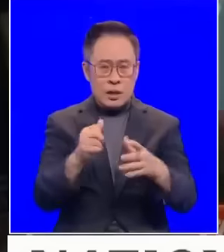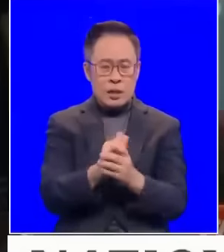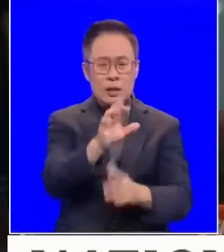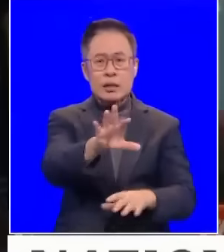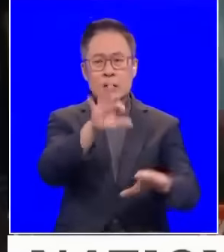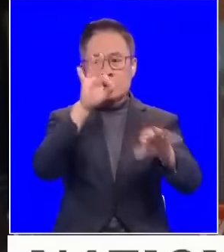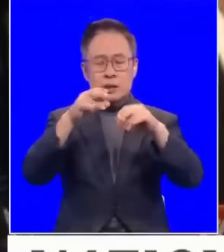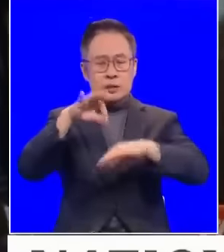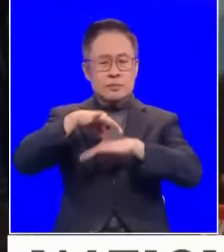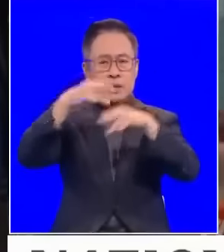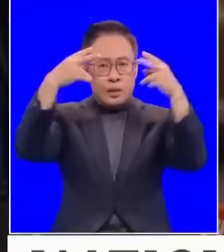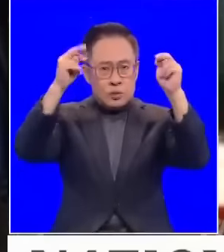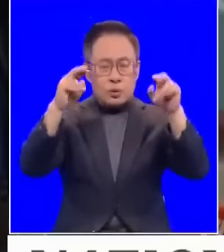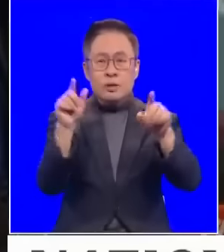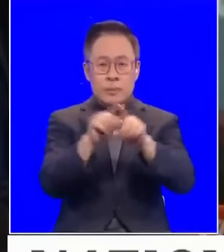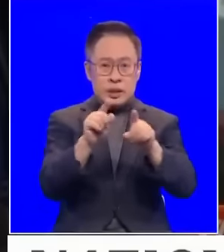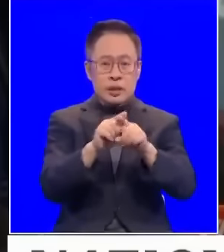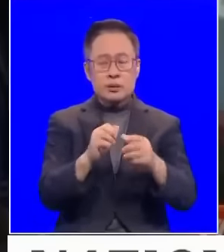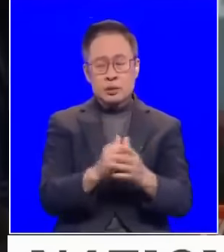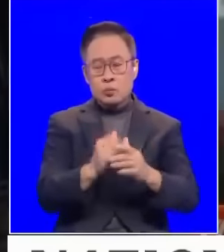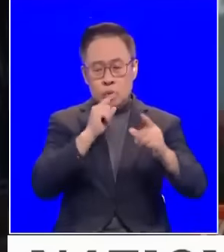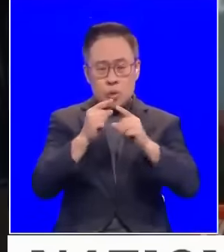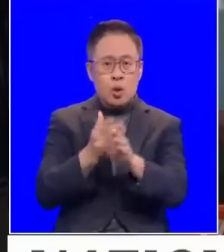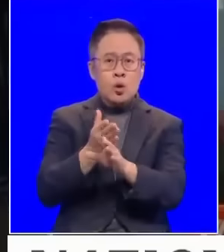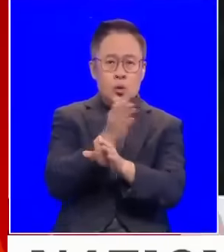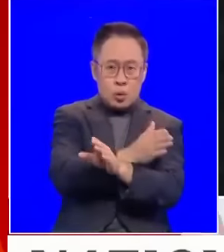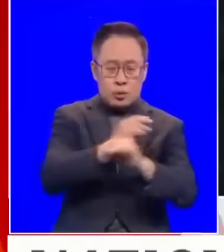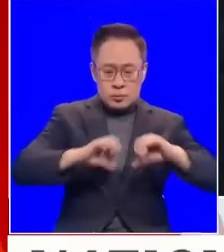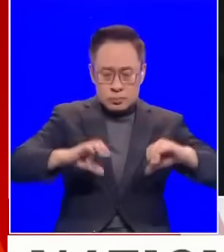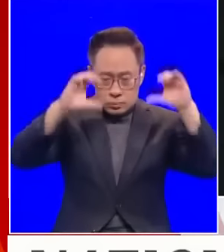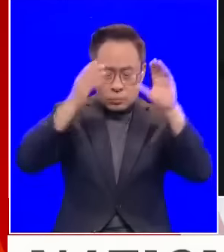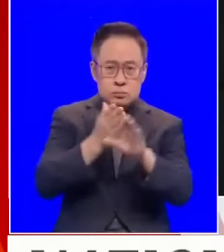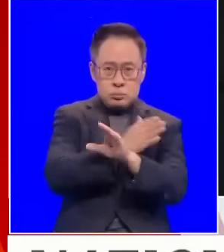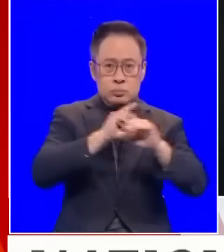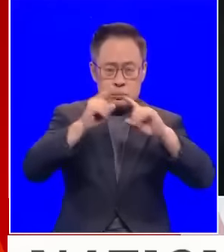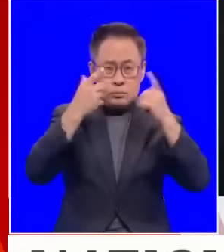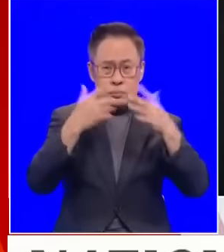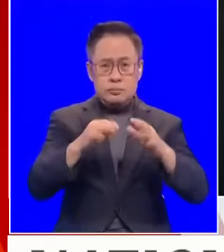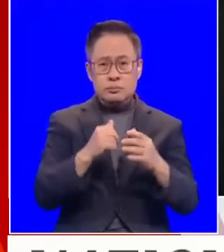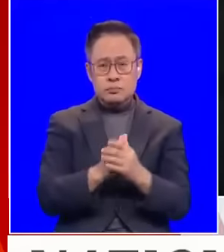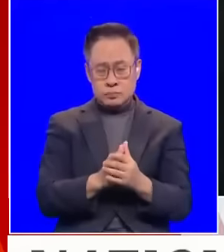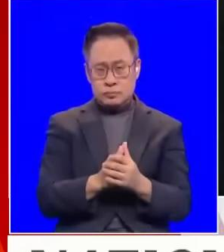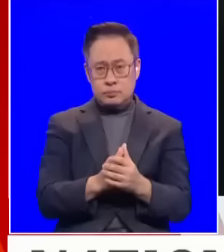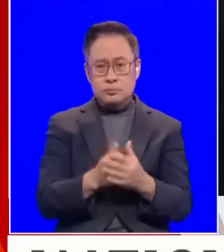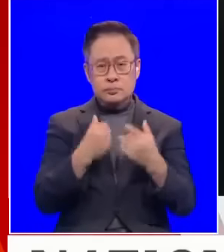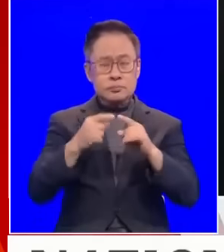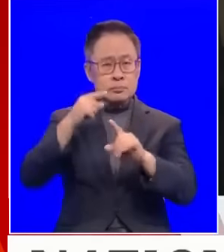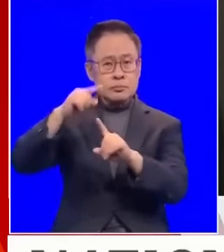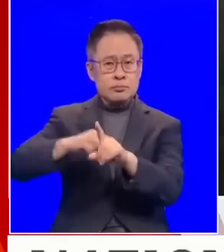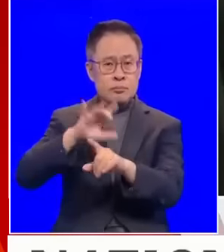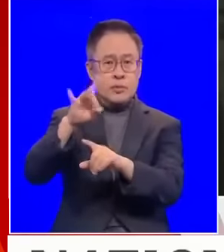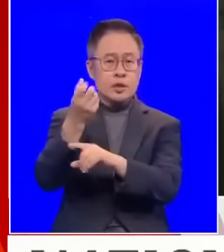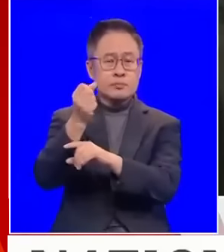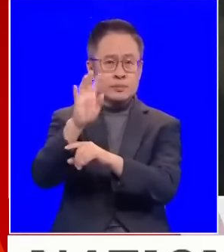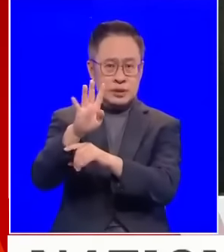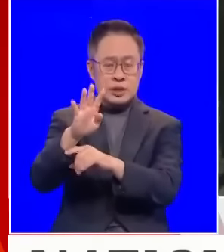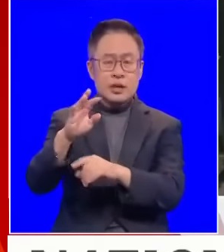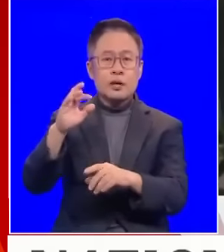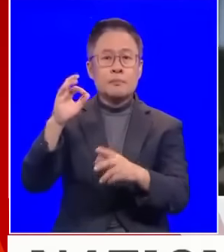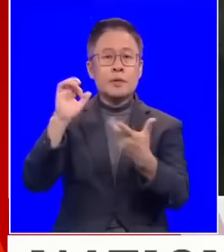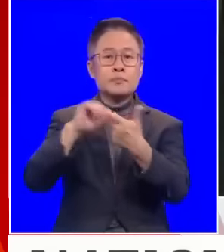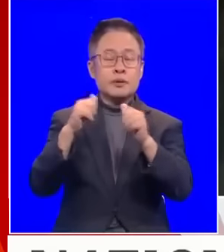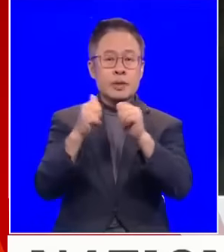นตรีด้วยก็มีการตกลงกันตั้งแต่ตอนร่วมรัฐบาลแต่เนื่องจากวันที่14สิงหาคมที่ผ่านมามันมีเหตุการณ์ไม่คาด